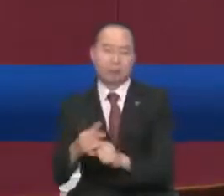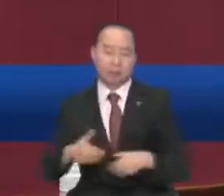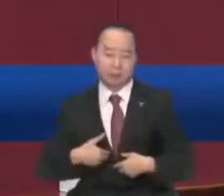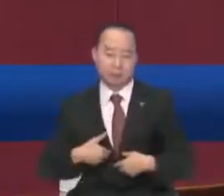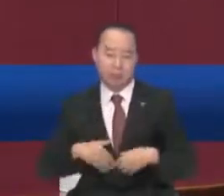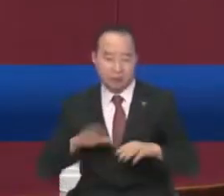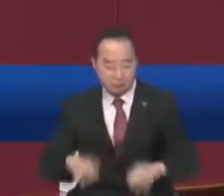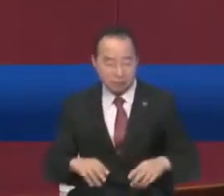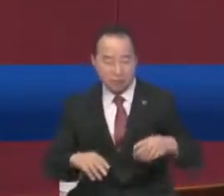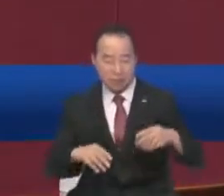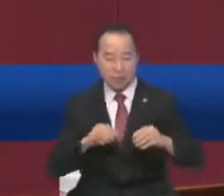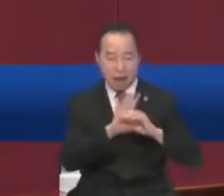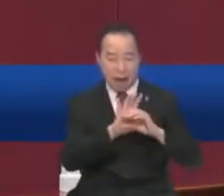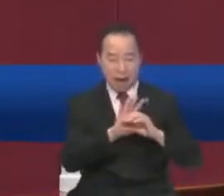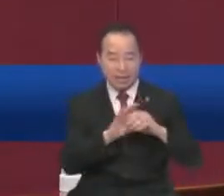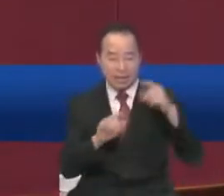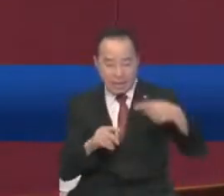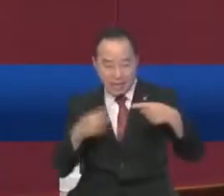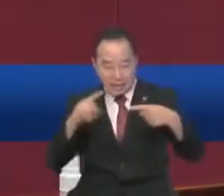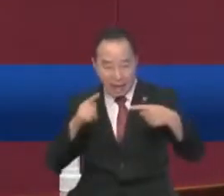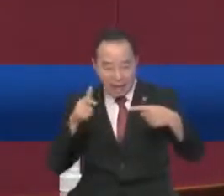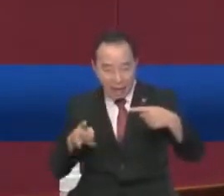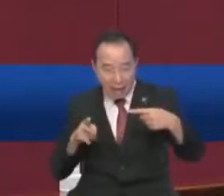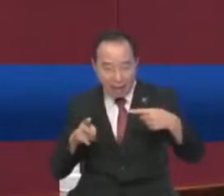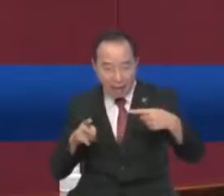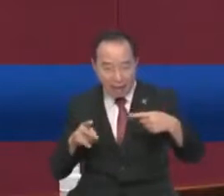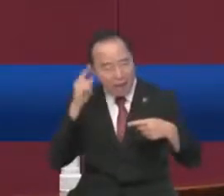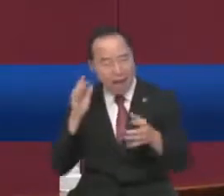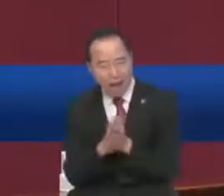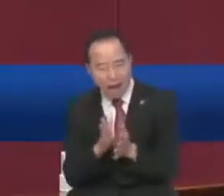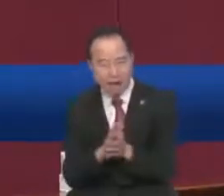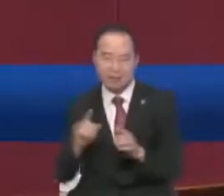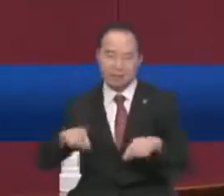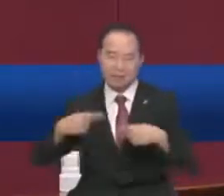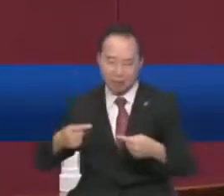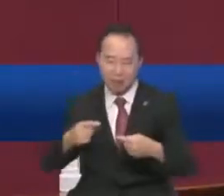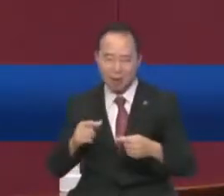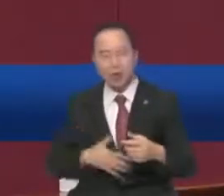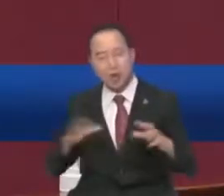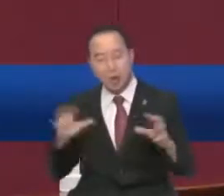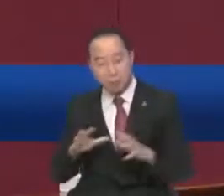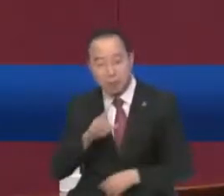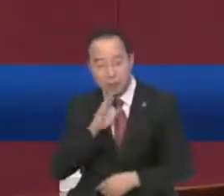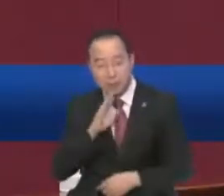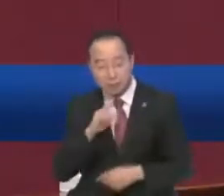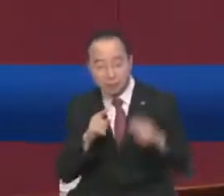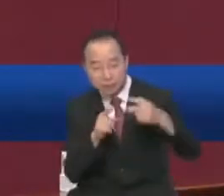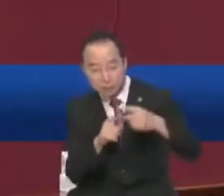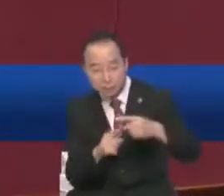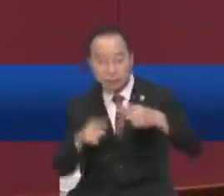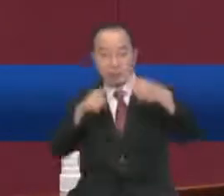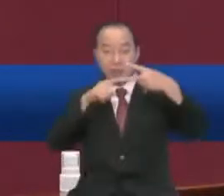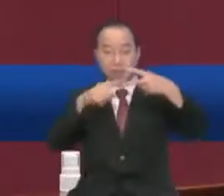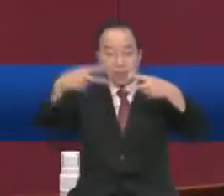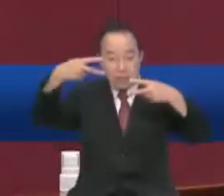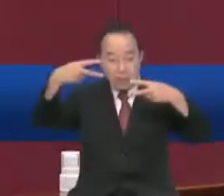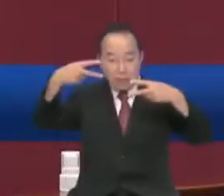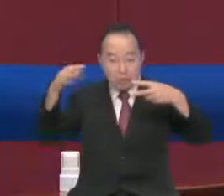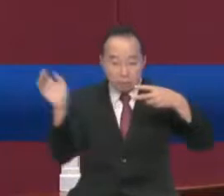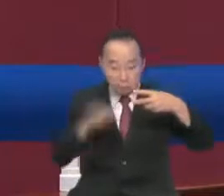개인위생과 시민의 자율적 참여하에 진행되는 협력 방역입니다. 그러나 2단계부터는 집합금지를